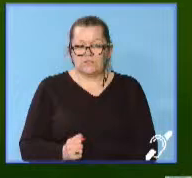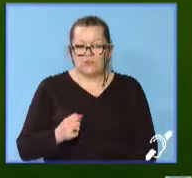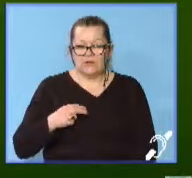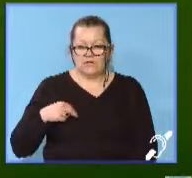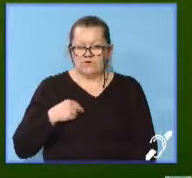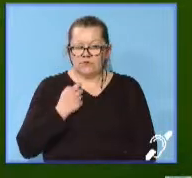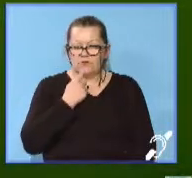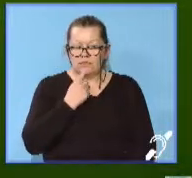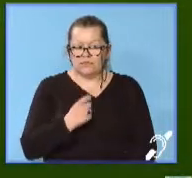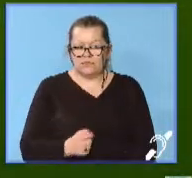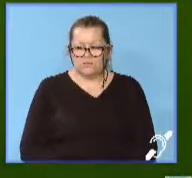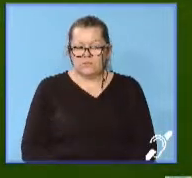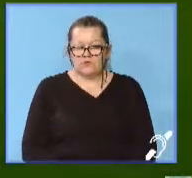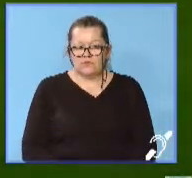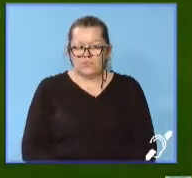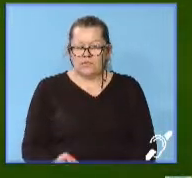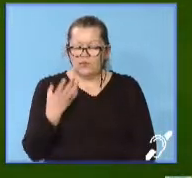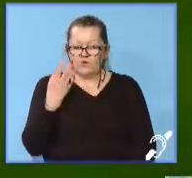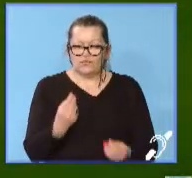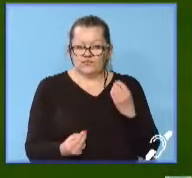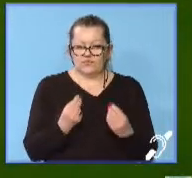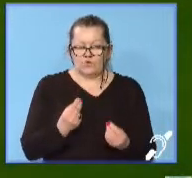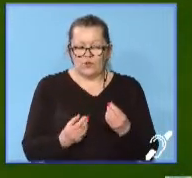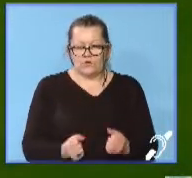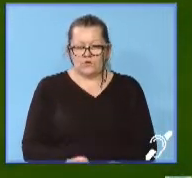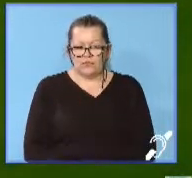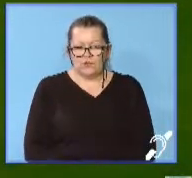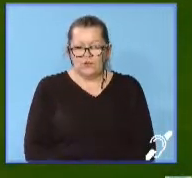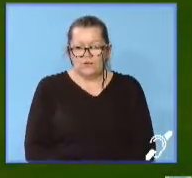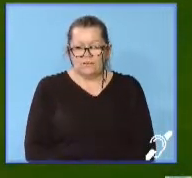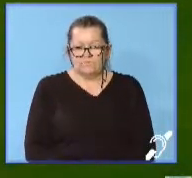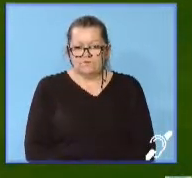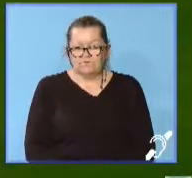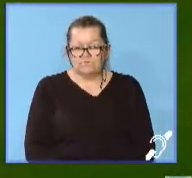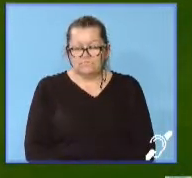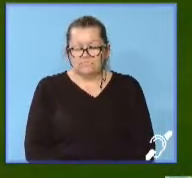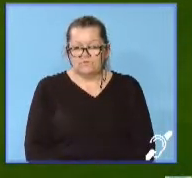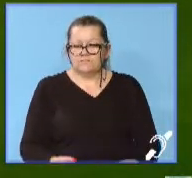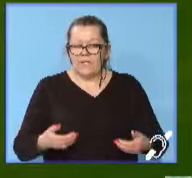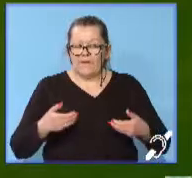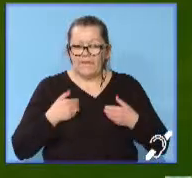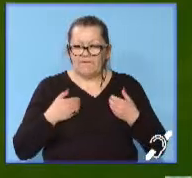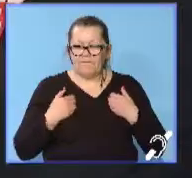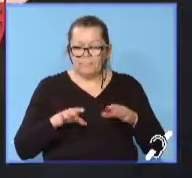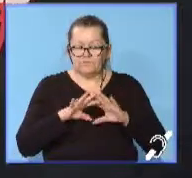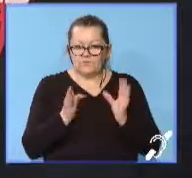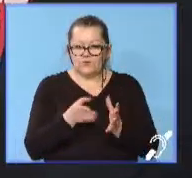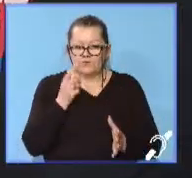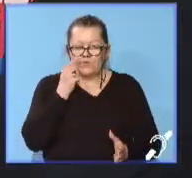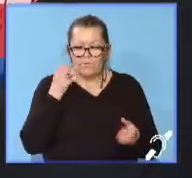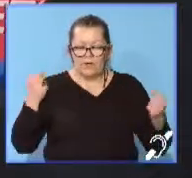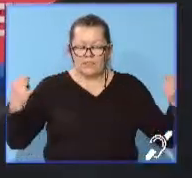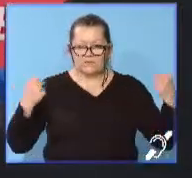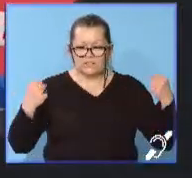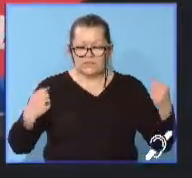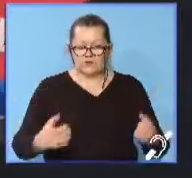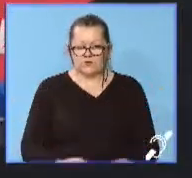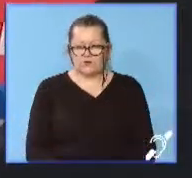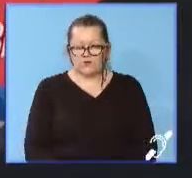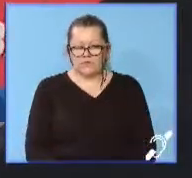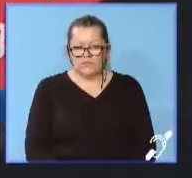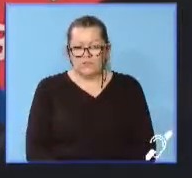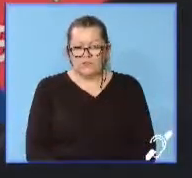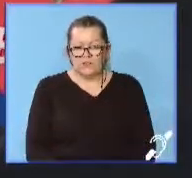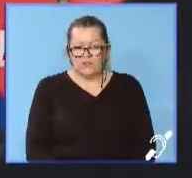mado în condiți în care fundașul dreapta finlandez soir a fost din nou titular Mă bucur că toată lumea este sănătoasă chiar dacă